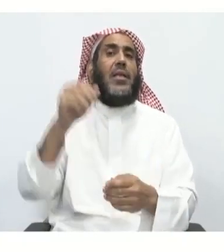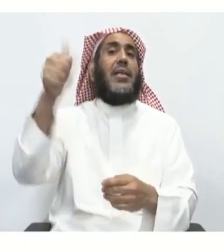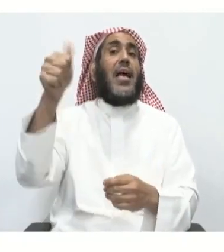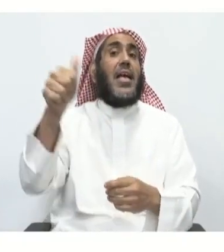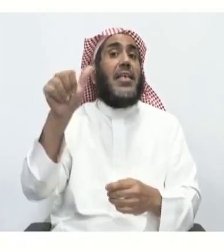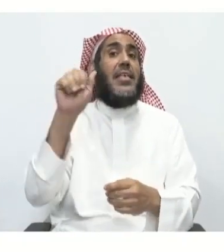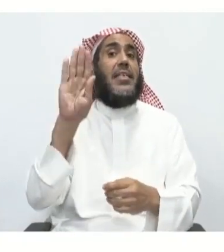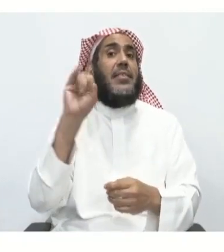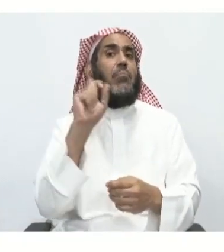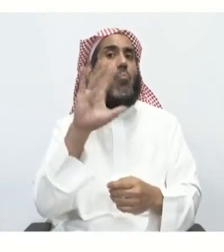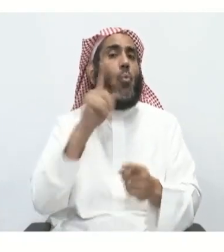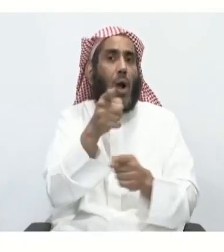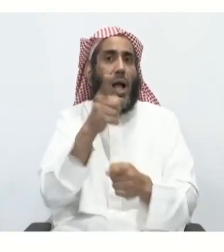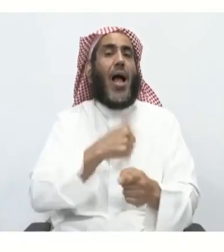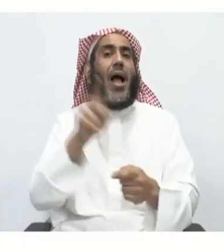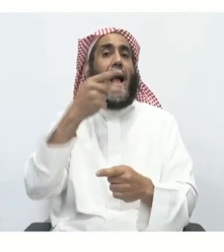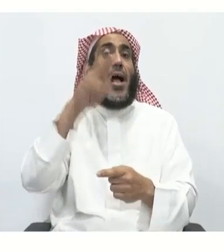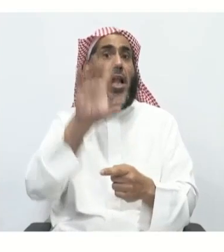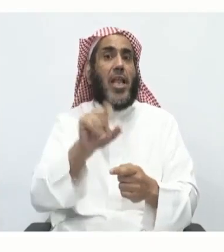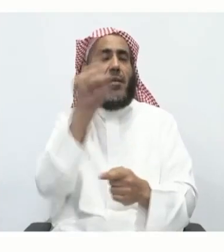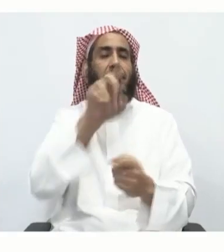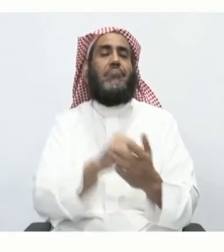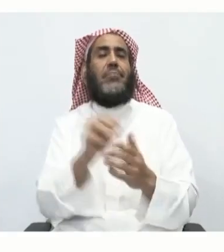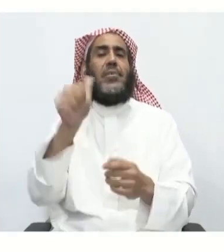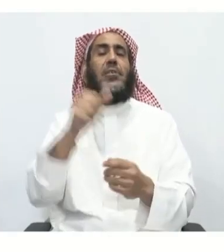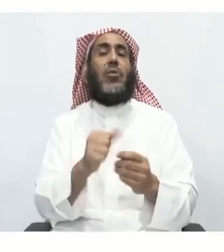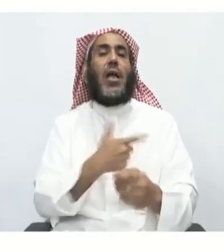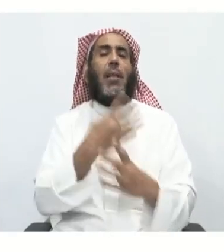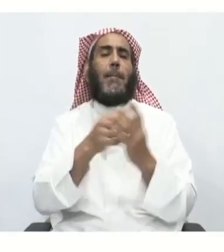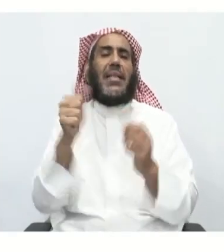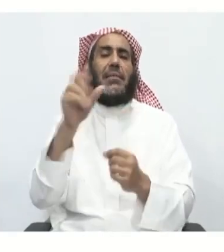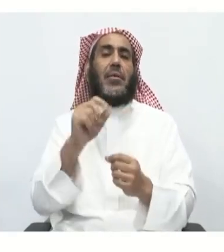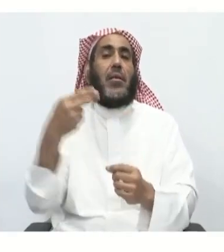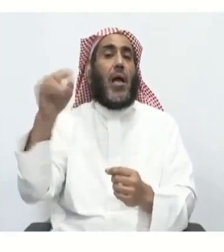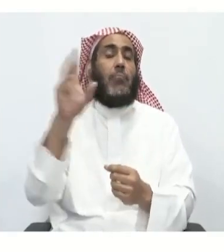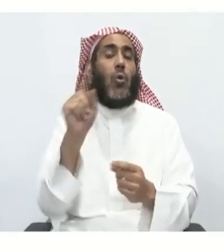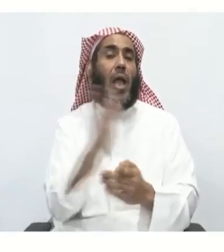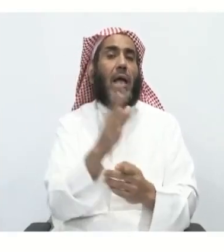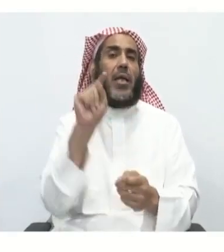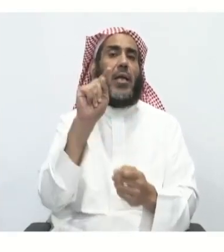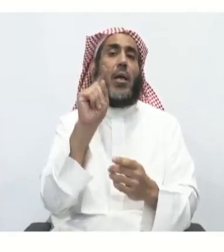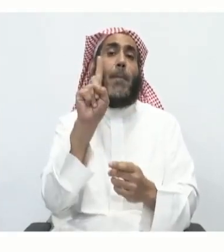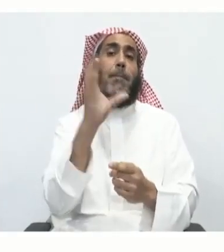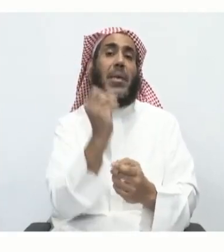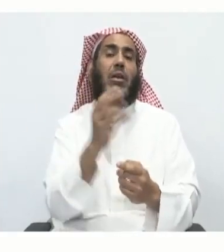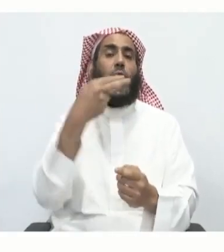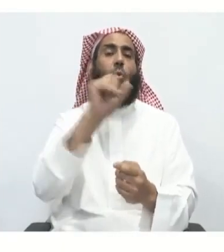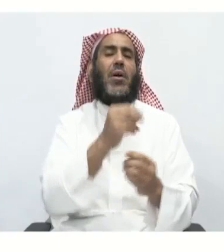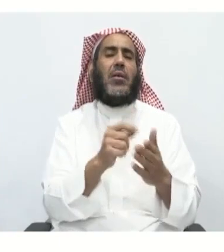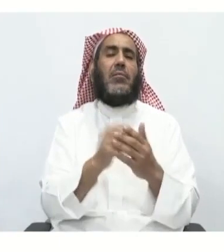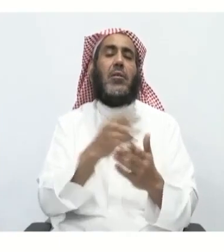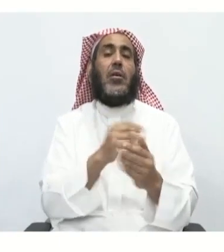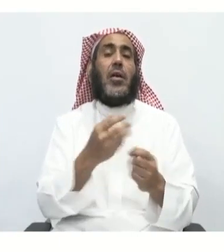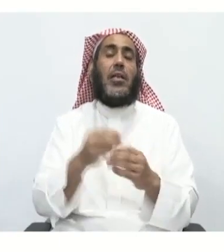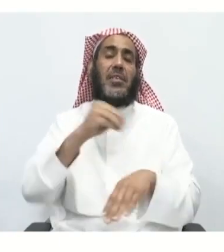علي همزه الوصل حذفت كلمه ابن تقول هنا مثلا عبد الله بن عمر كلمه زيد فيها